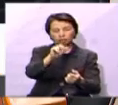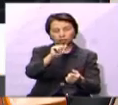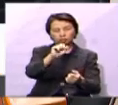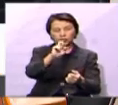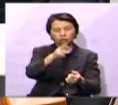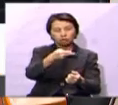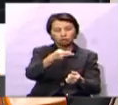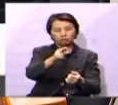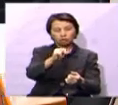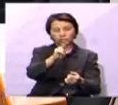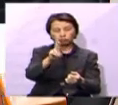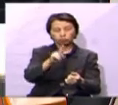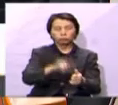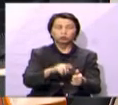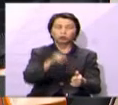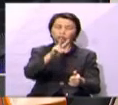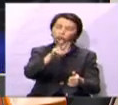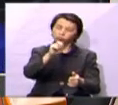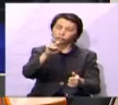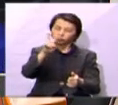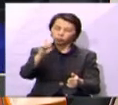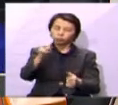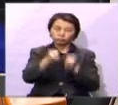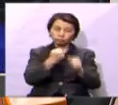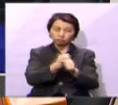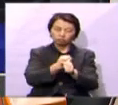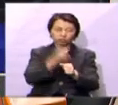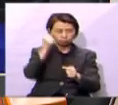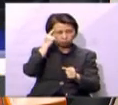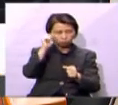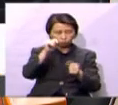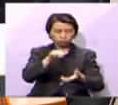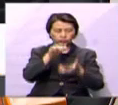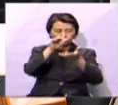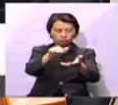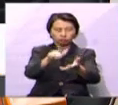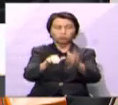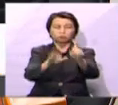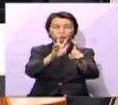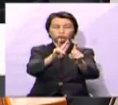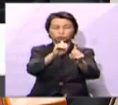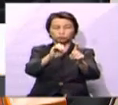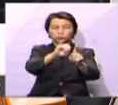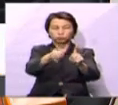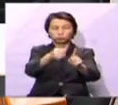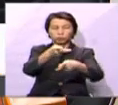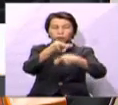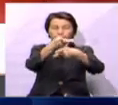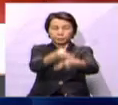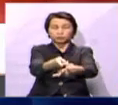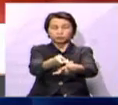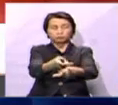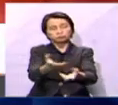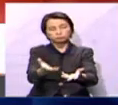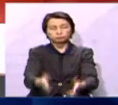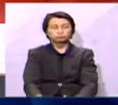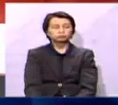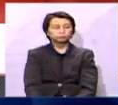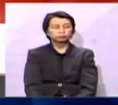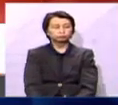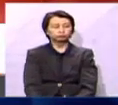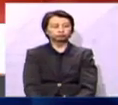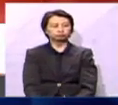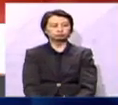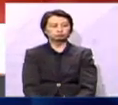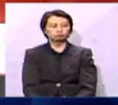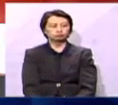2020 kita menjangkakan kita boleh provide sebanyak RM170 juta loan. Baru ya.